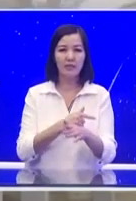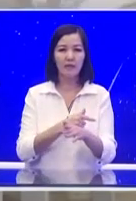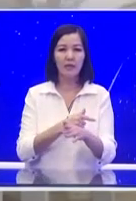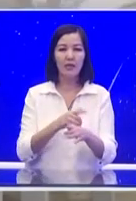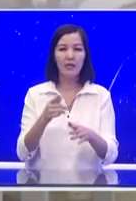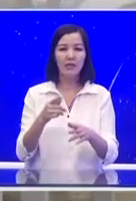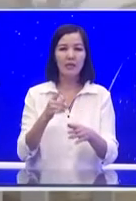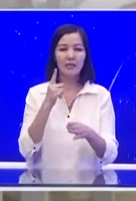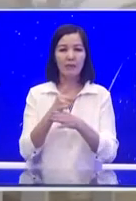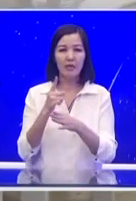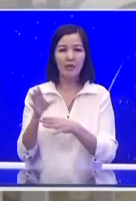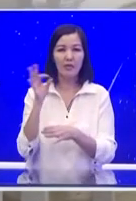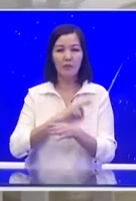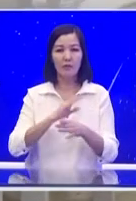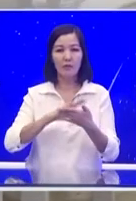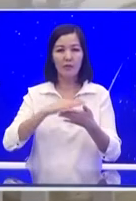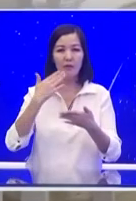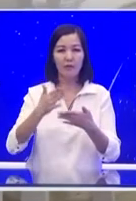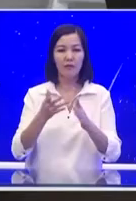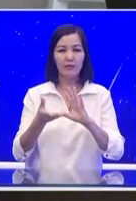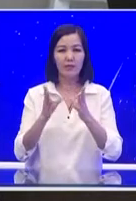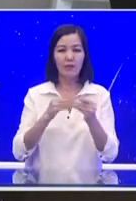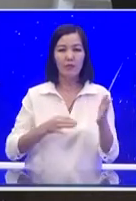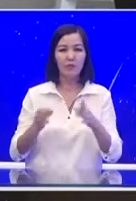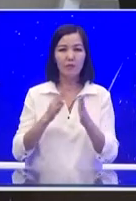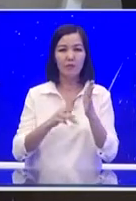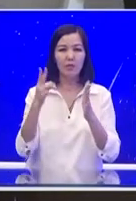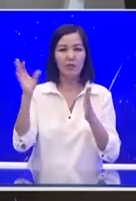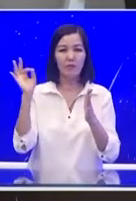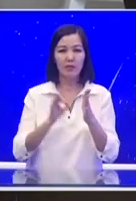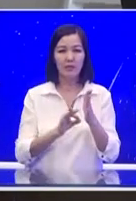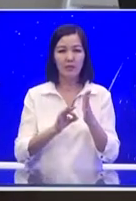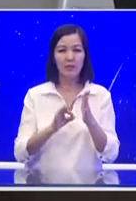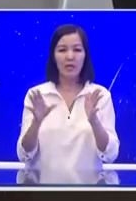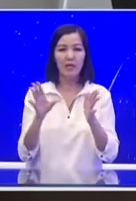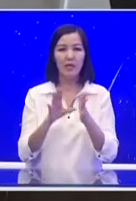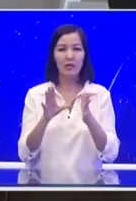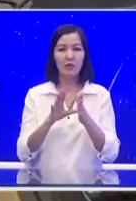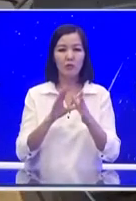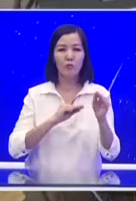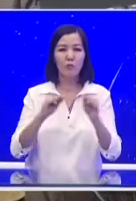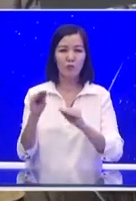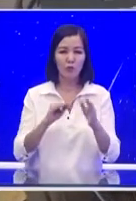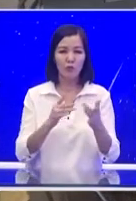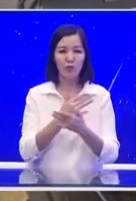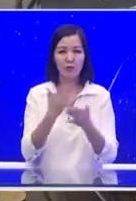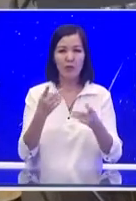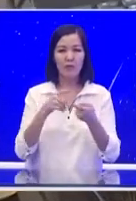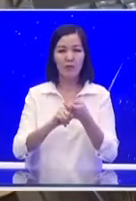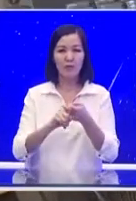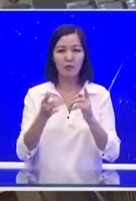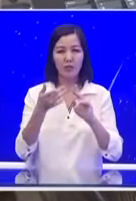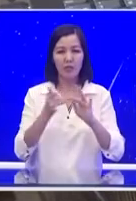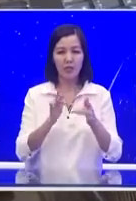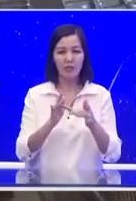показаниями о запрете использования компьютеров. В целом, в области 93% учащихся оснащены электронными устройствами и подключены к